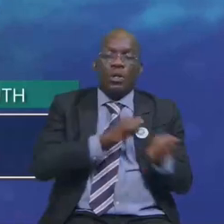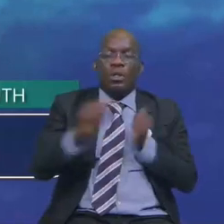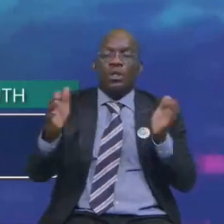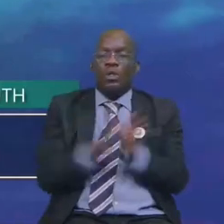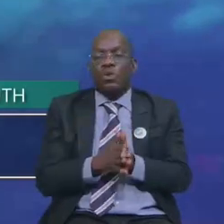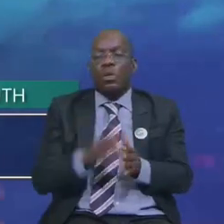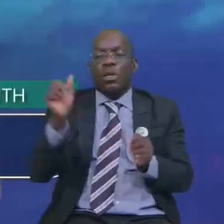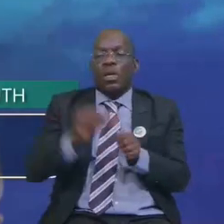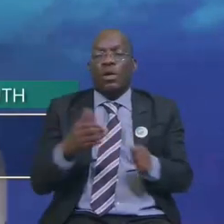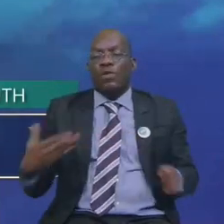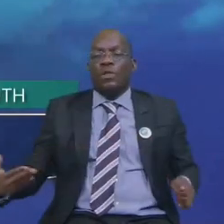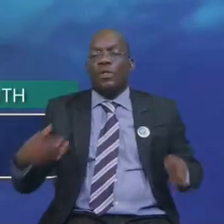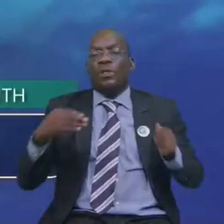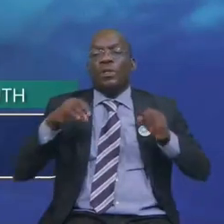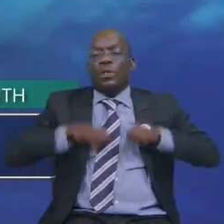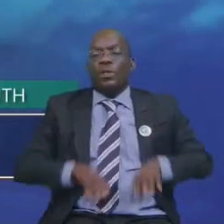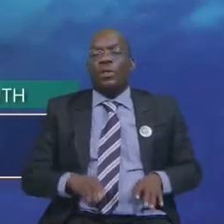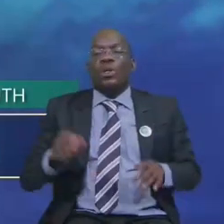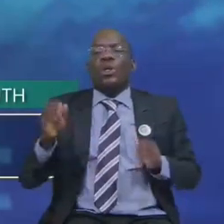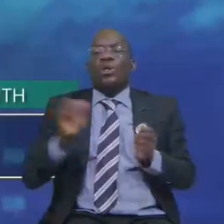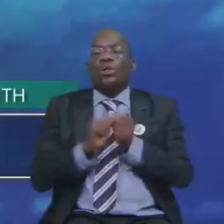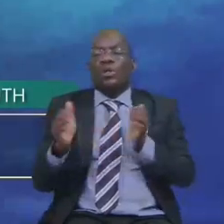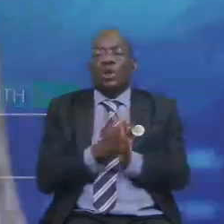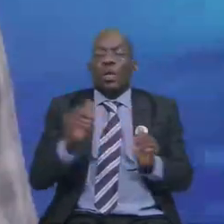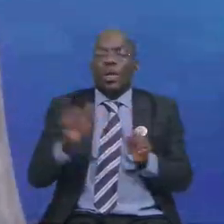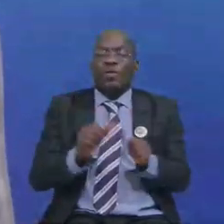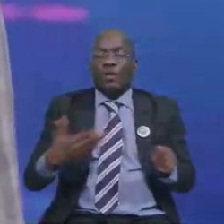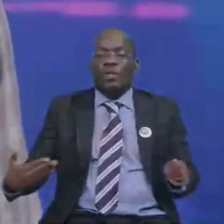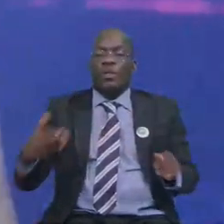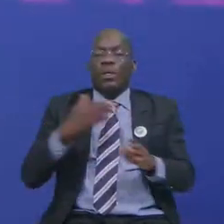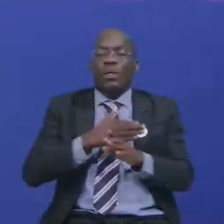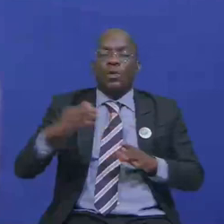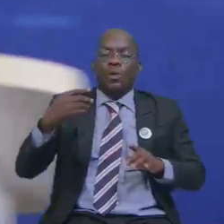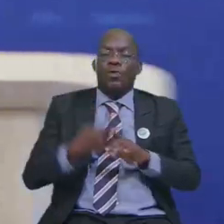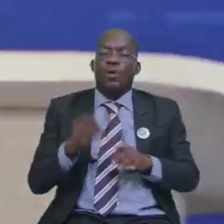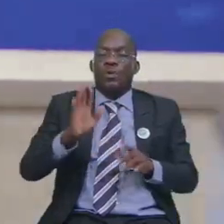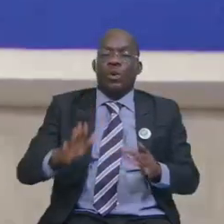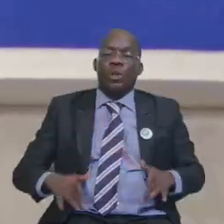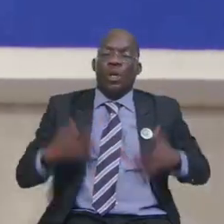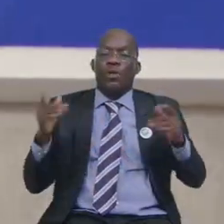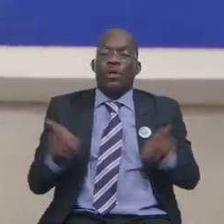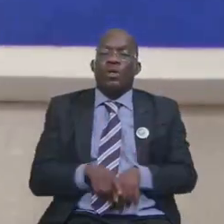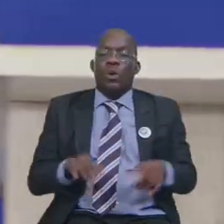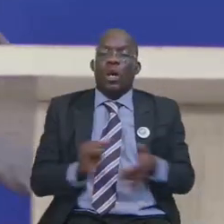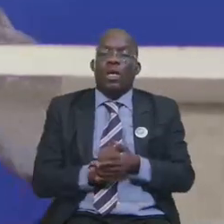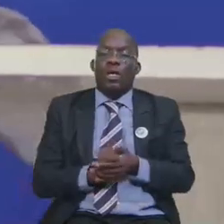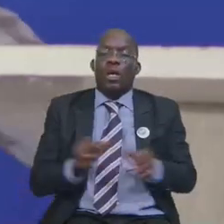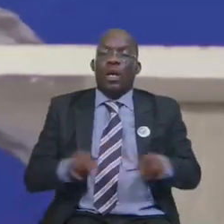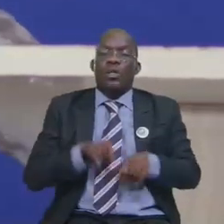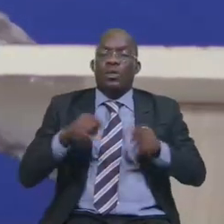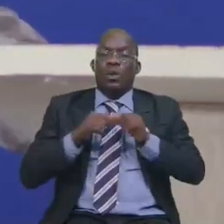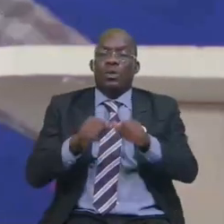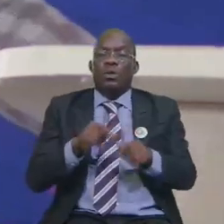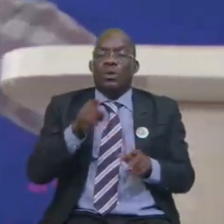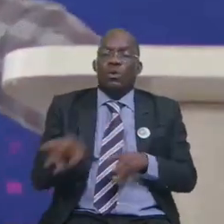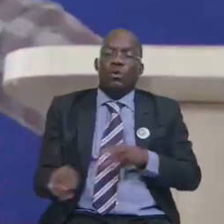décourage sauter tout de ta vie afin comme tu avances tu passeras au niveau supérieur il